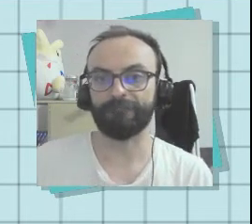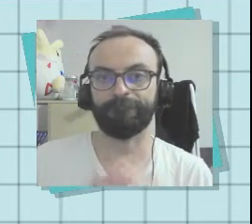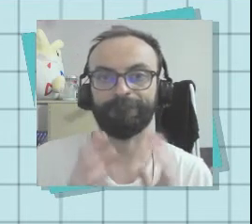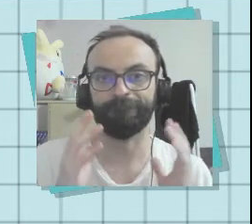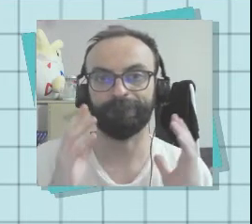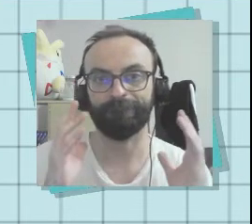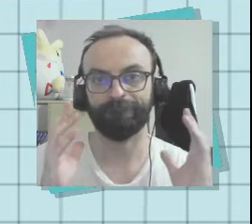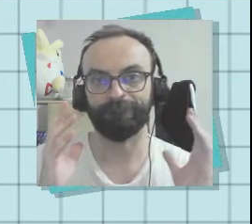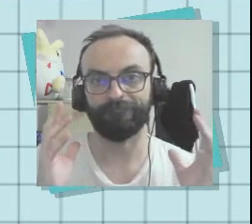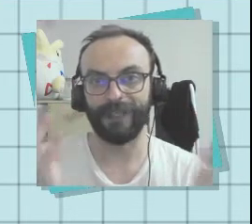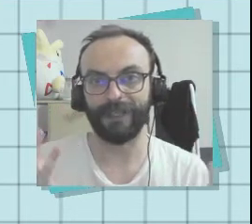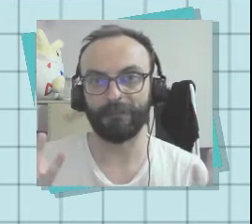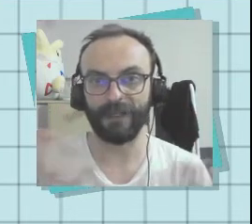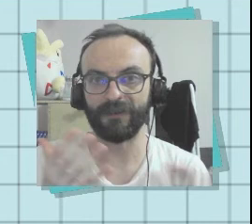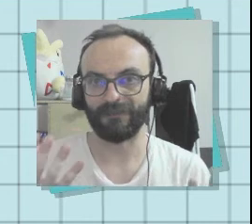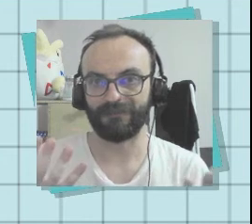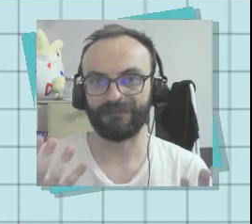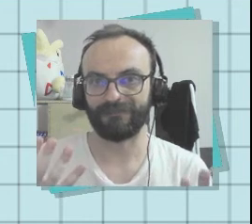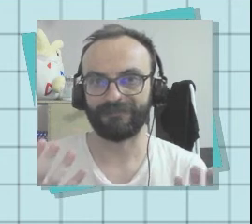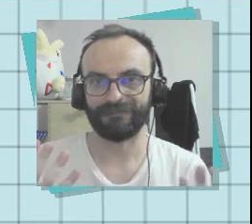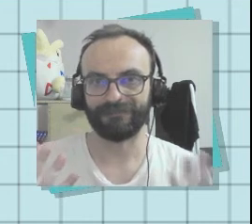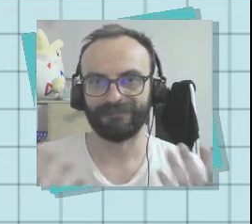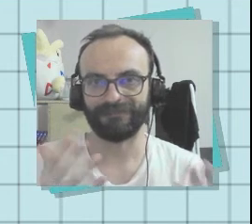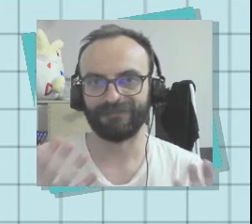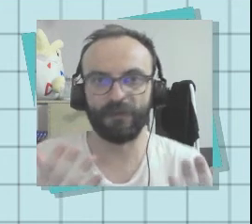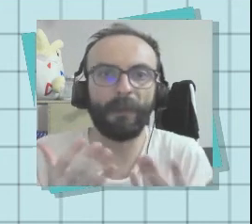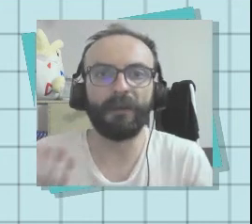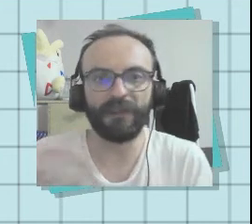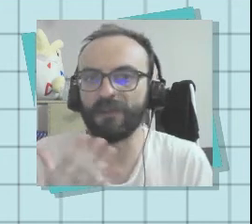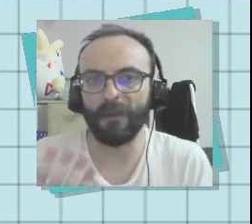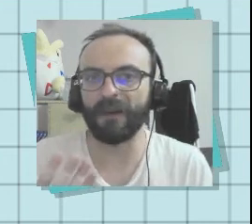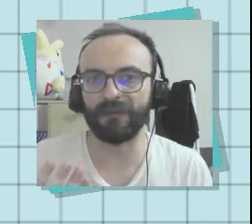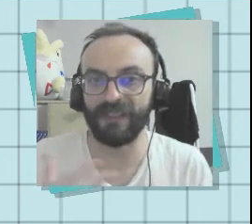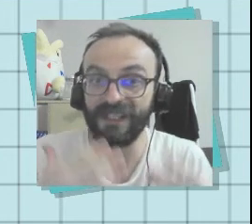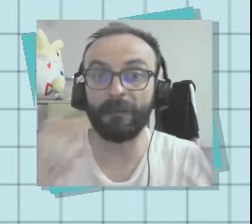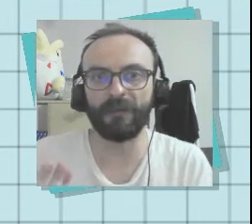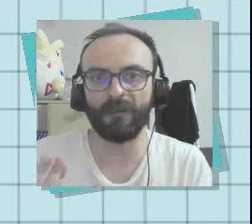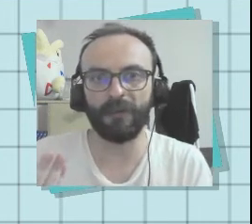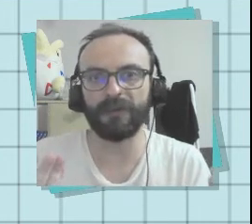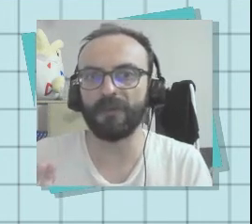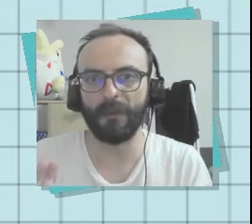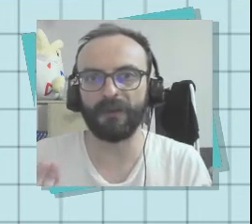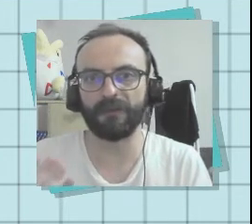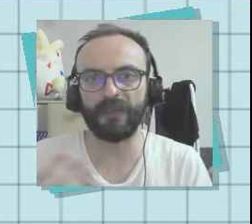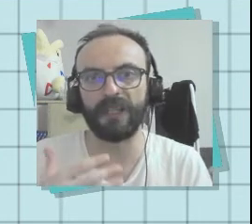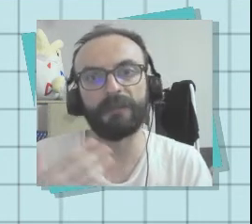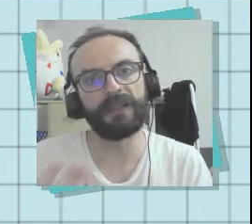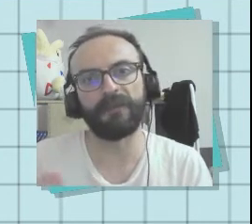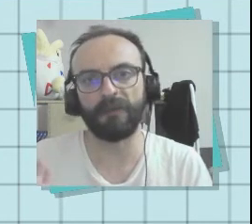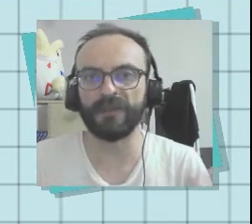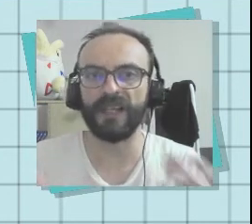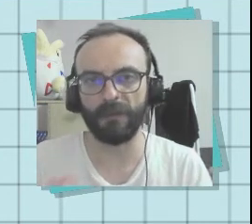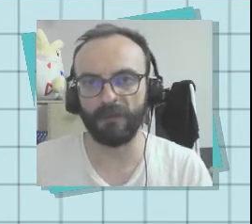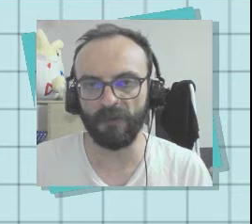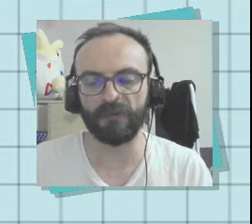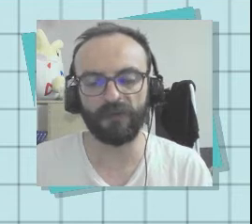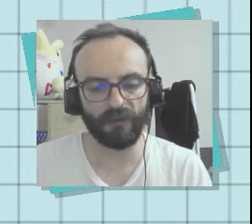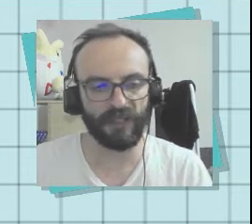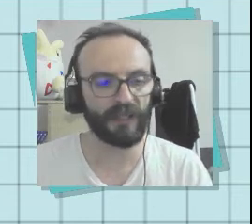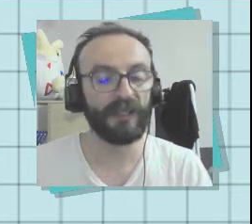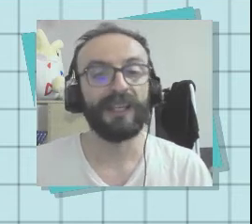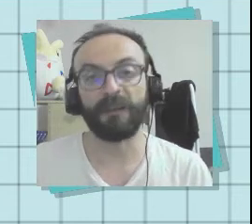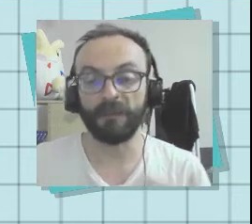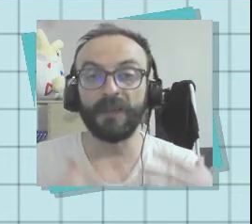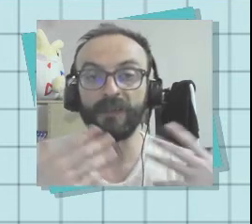contrôler. Personne. Tu peux pas contrôler. Si ça prend de l'ampleur, tu peux pas contrôler. Et bénévolement, c'est quand même long de